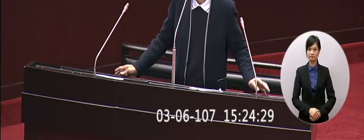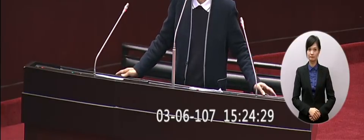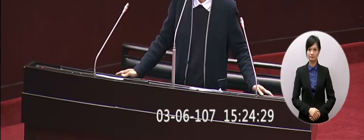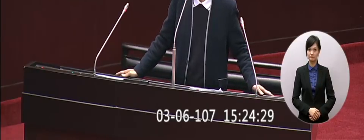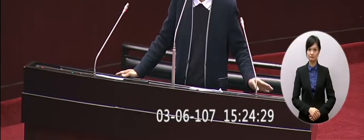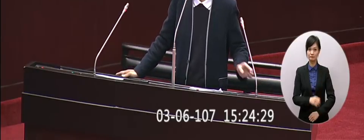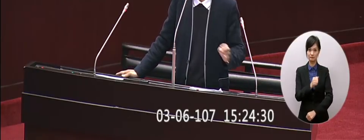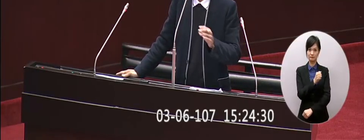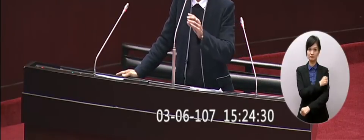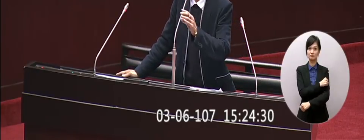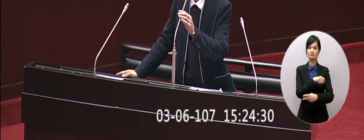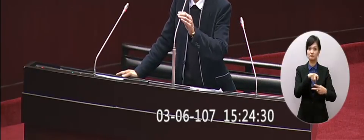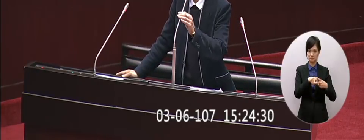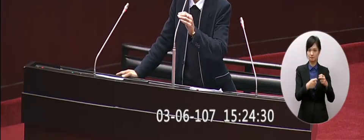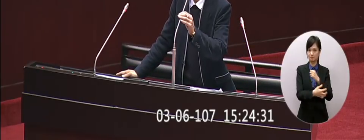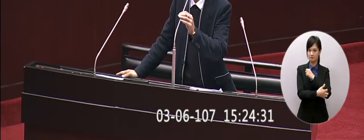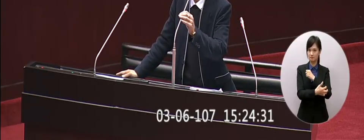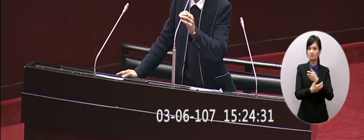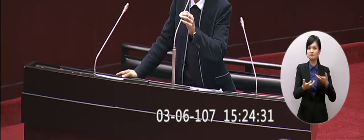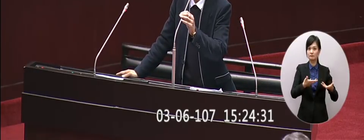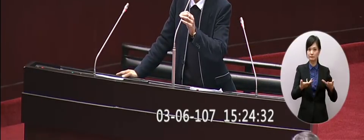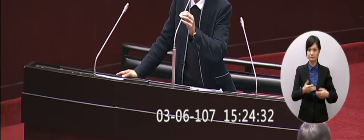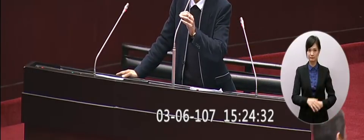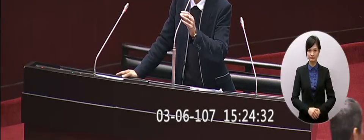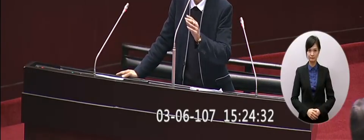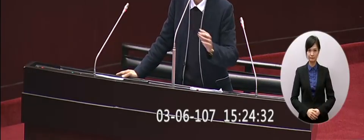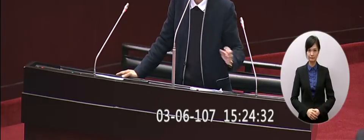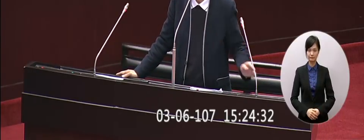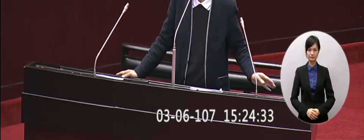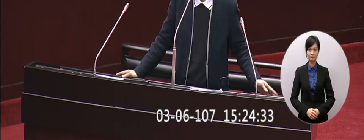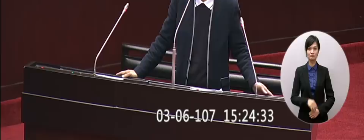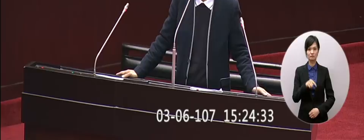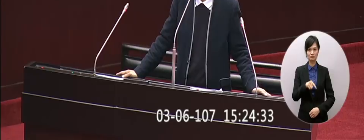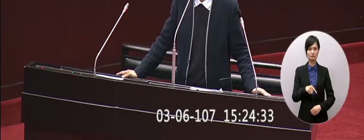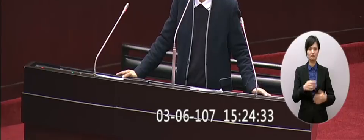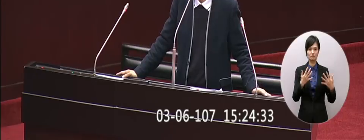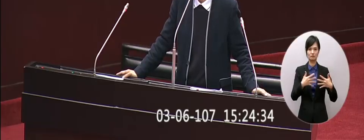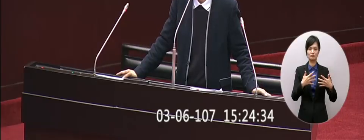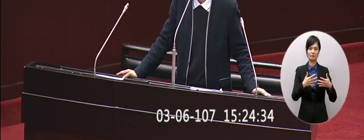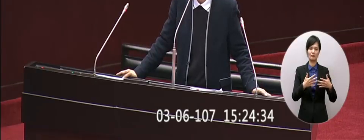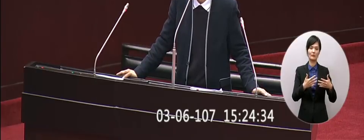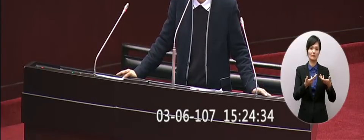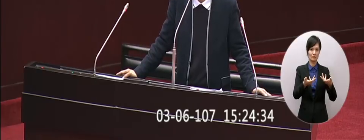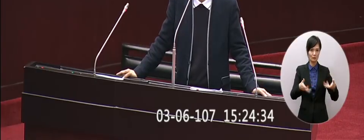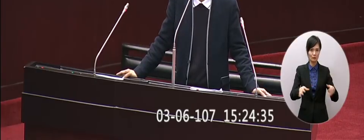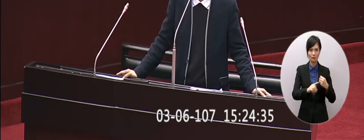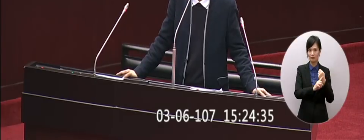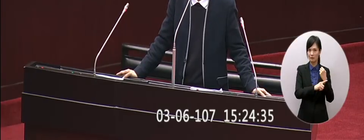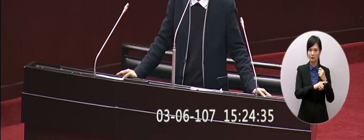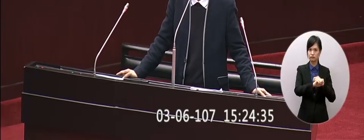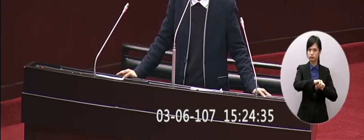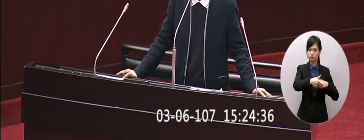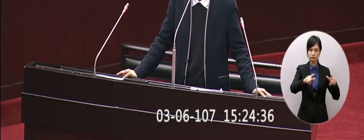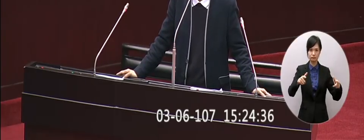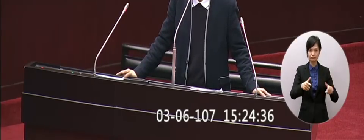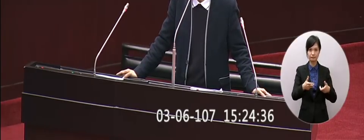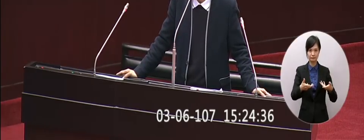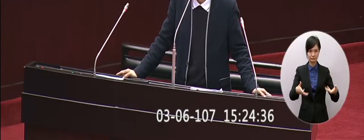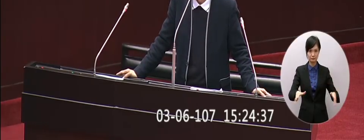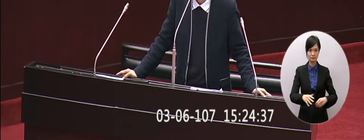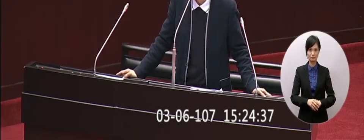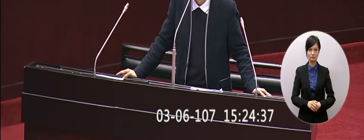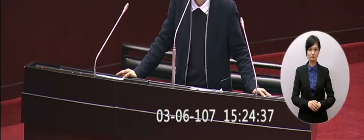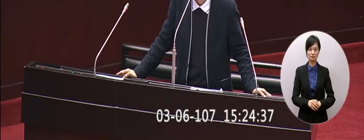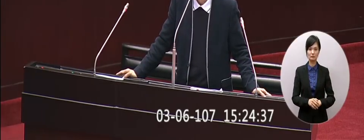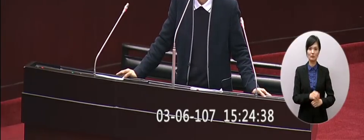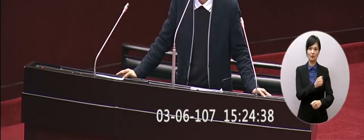啊，人劳工的议题，啊，劳工的议题其实清楚，啊，相关的法律也清楚，这么多